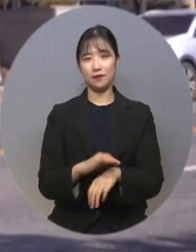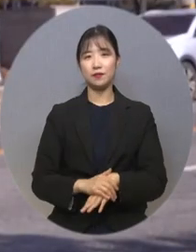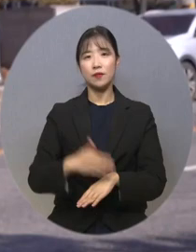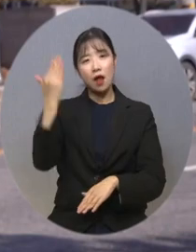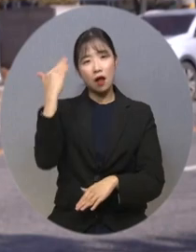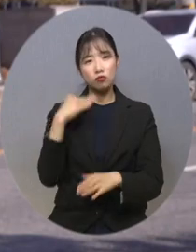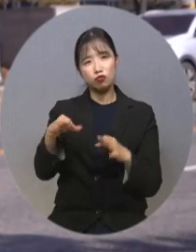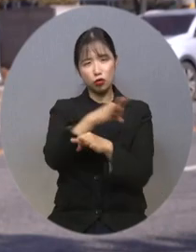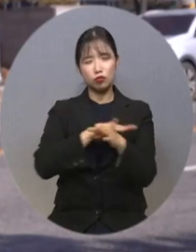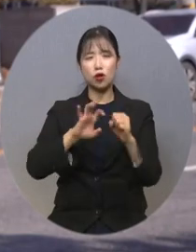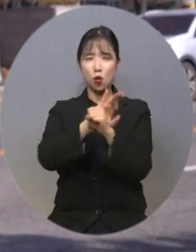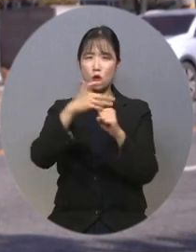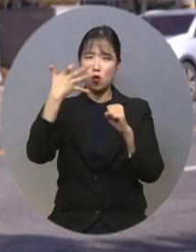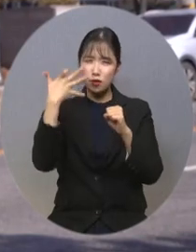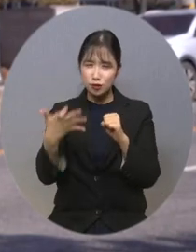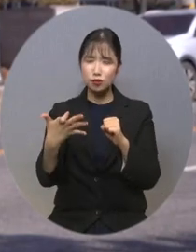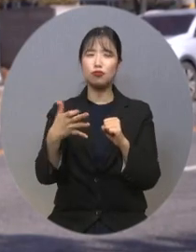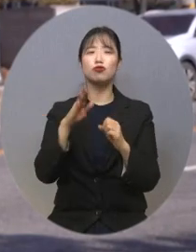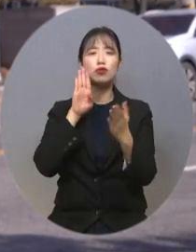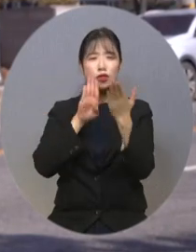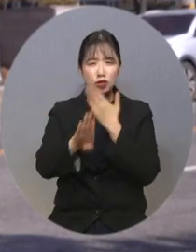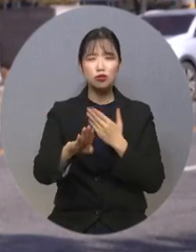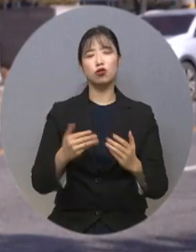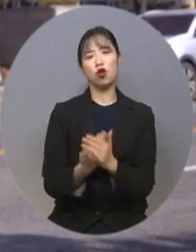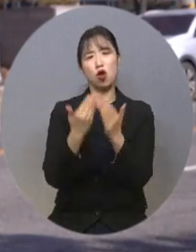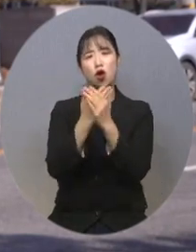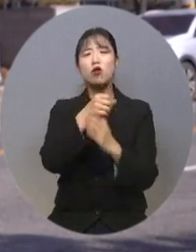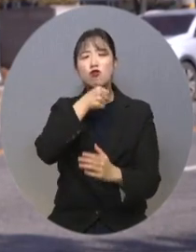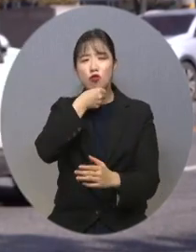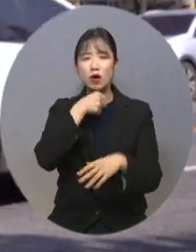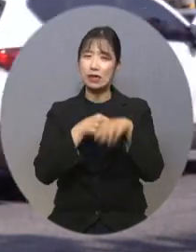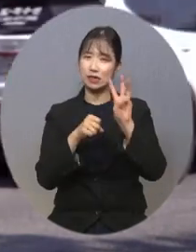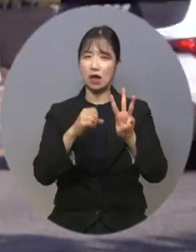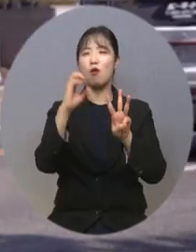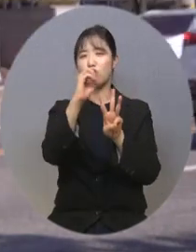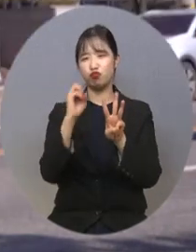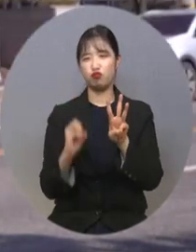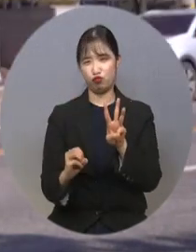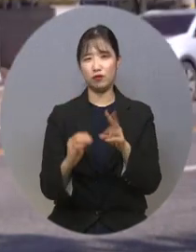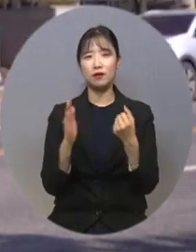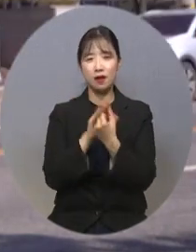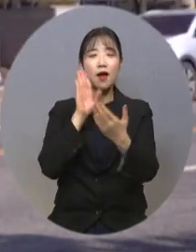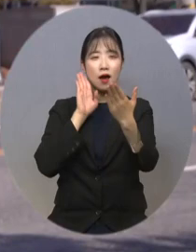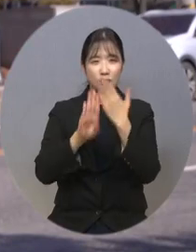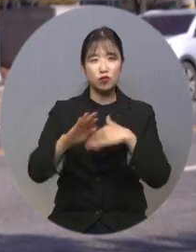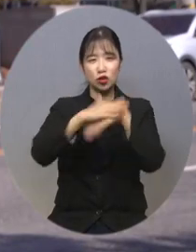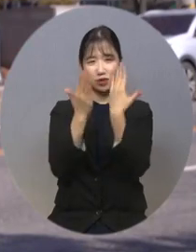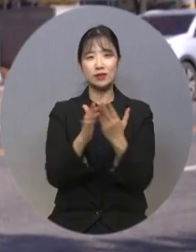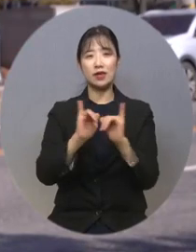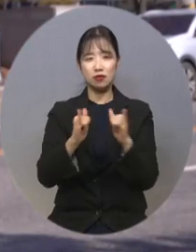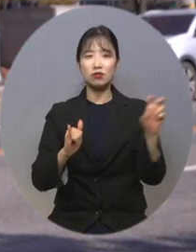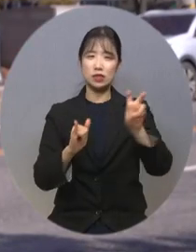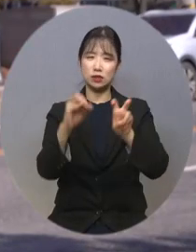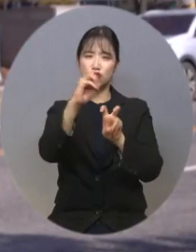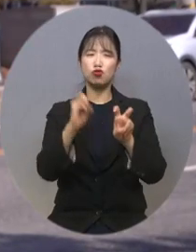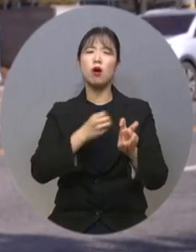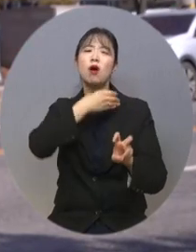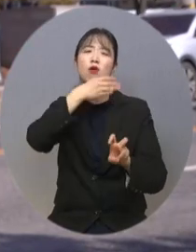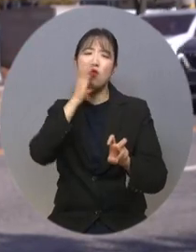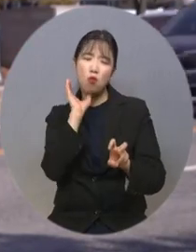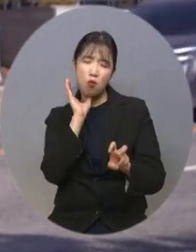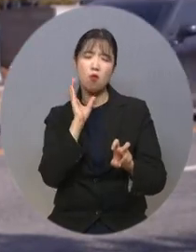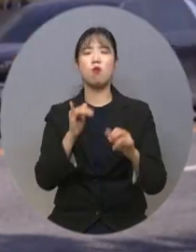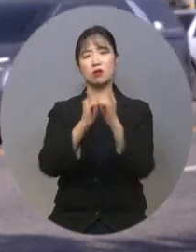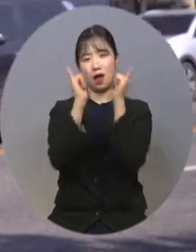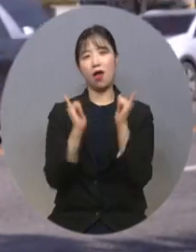코로나19 이후로 성장률 3%대에 머물고 있습니다. 앞으로는 전체 인구의 20%가 노령층인